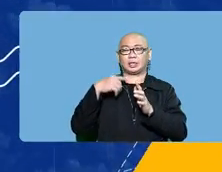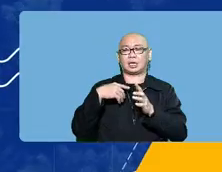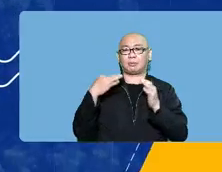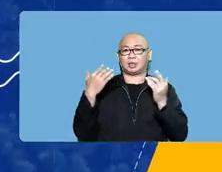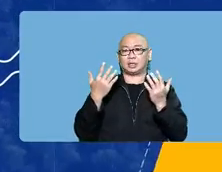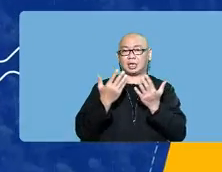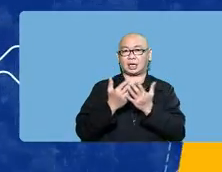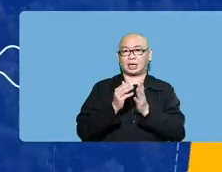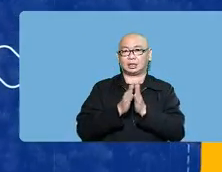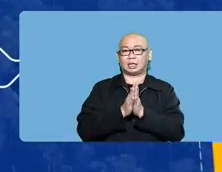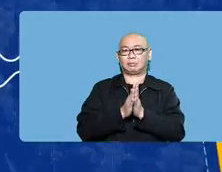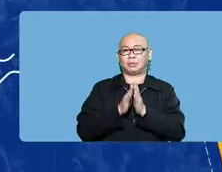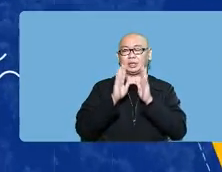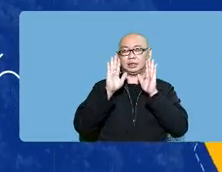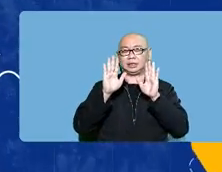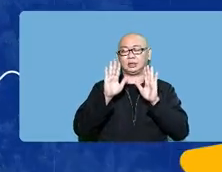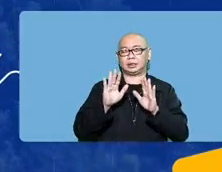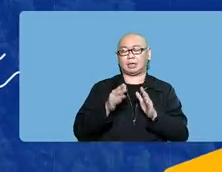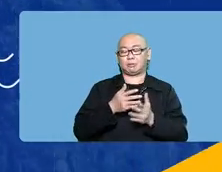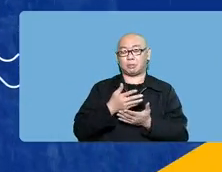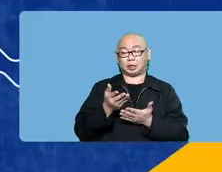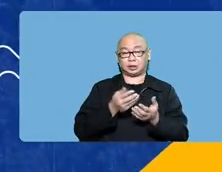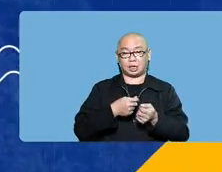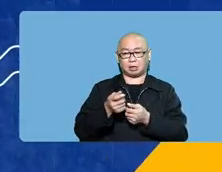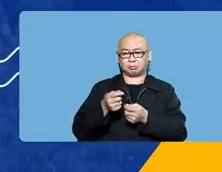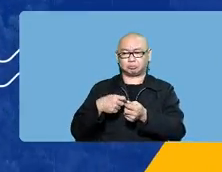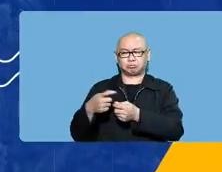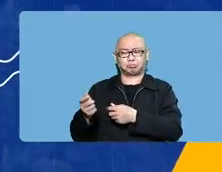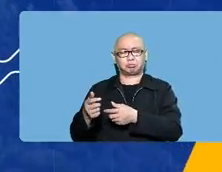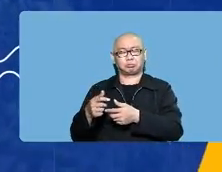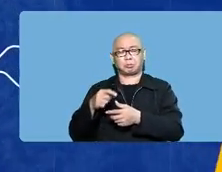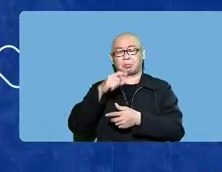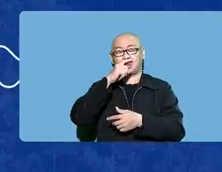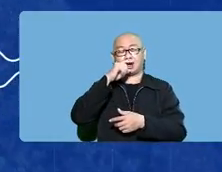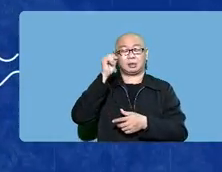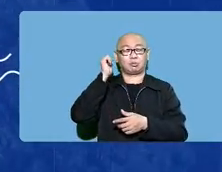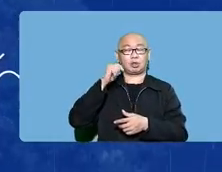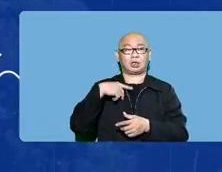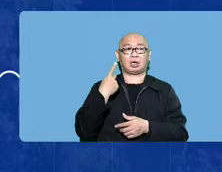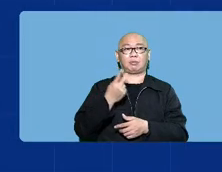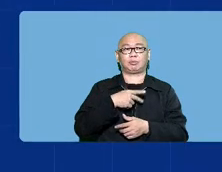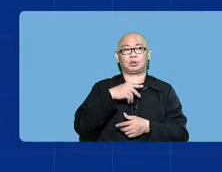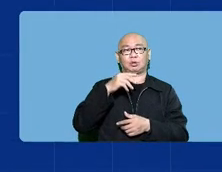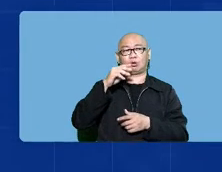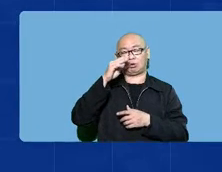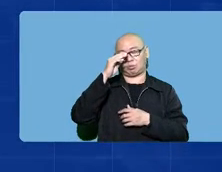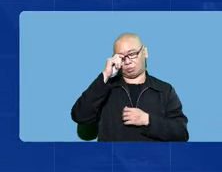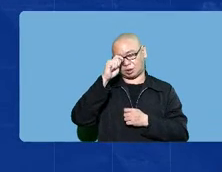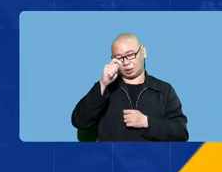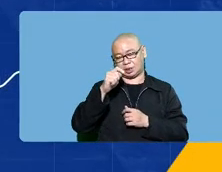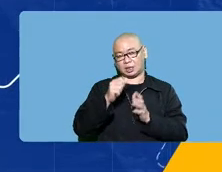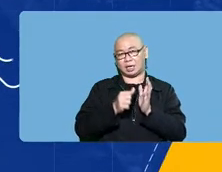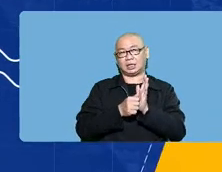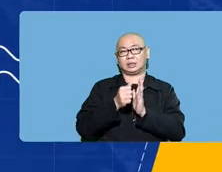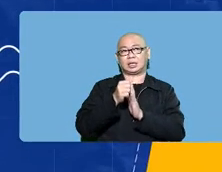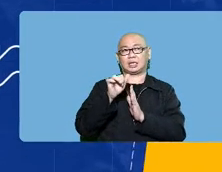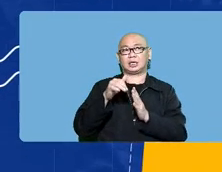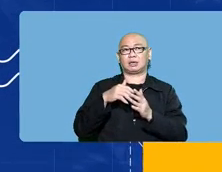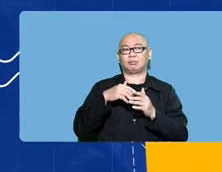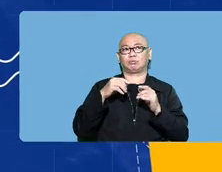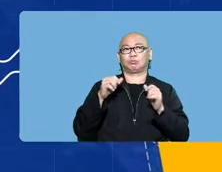dan media massa. Bapak Ibu yang kami hormati, pada acara yang mulia